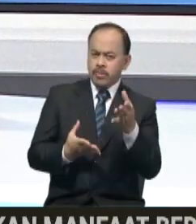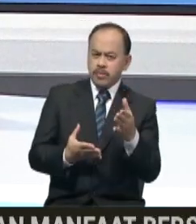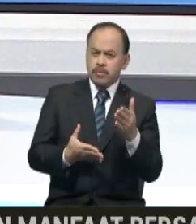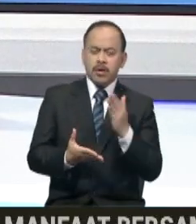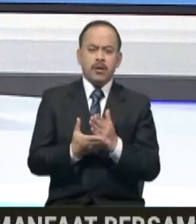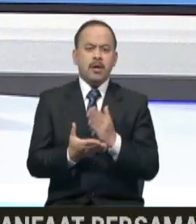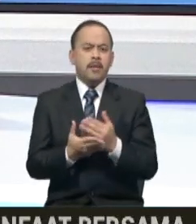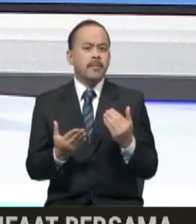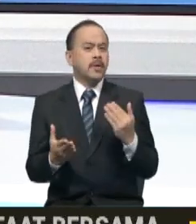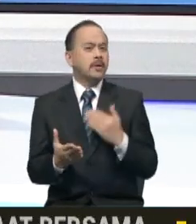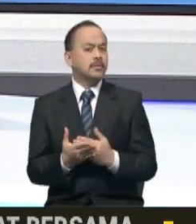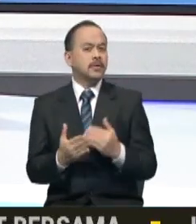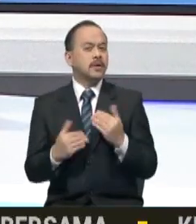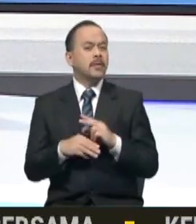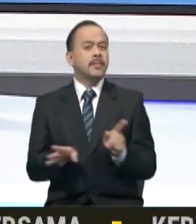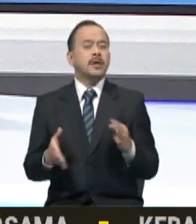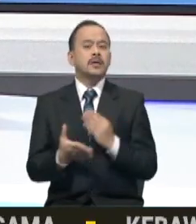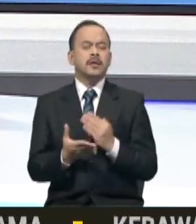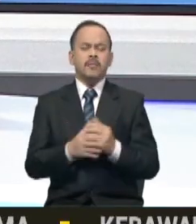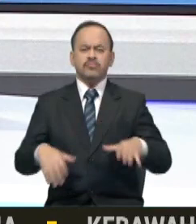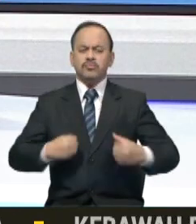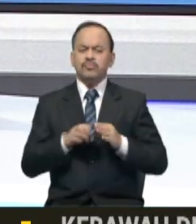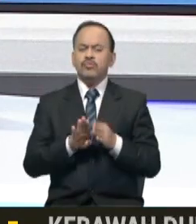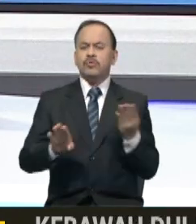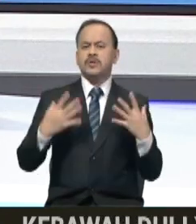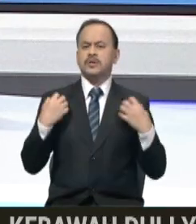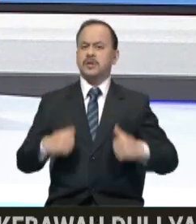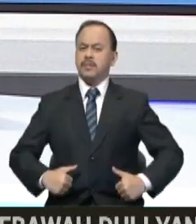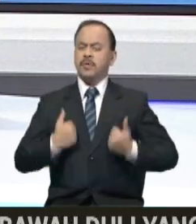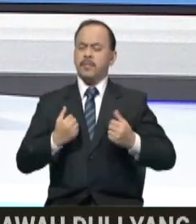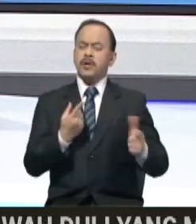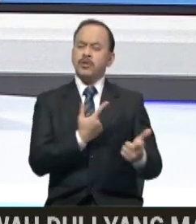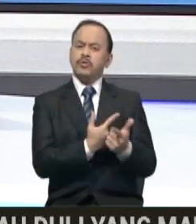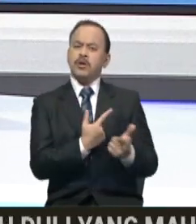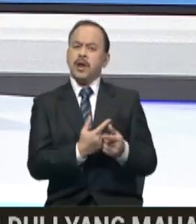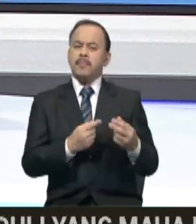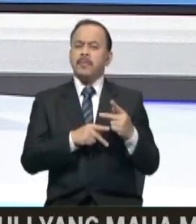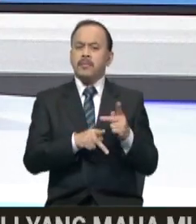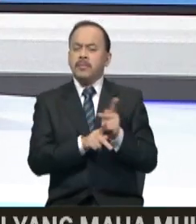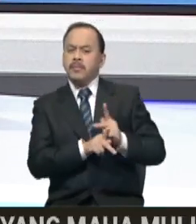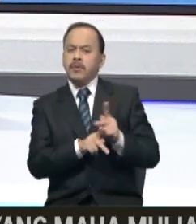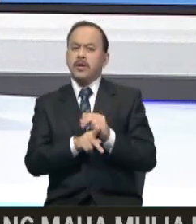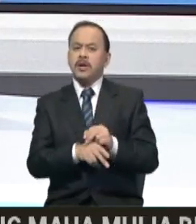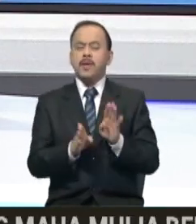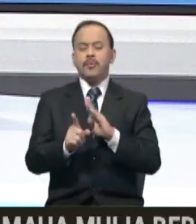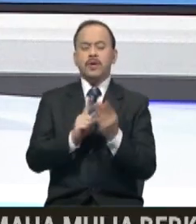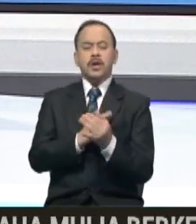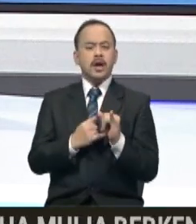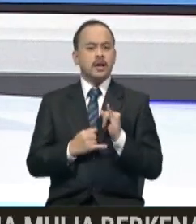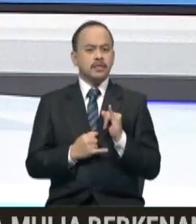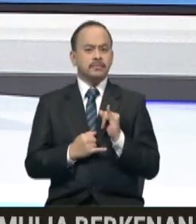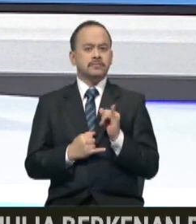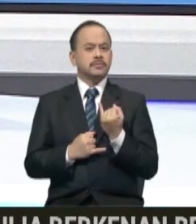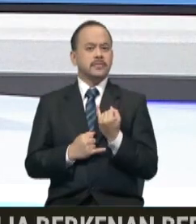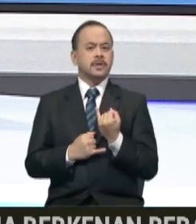henti telah membuka peluang dan cabaran terutama dalam melindungi, memulihara dan mempromosi nilai budaya dan identiti.